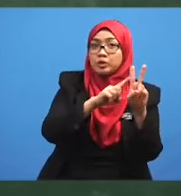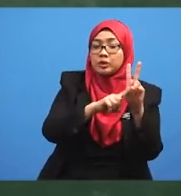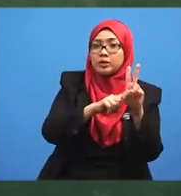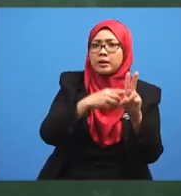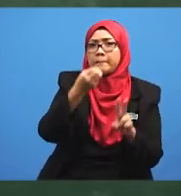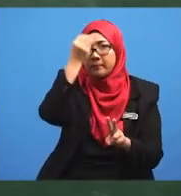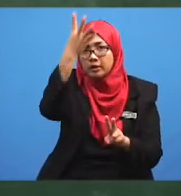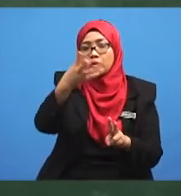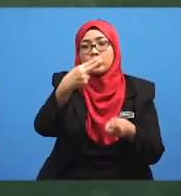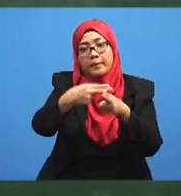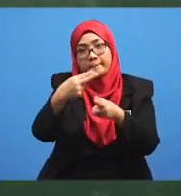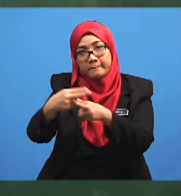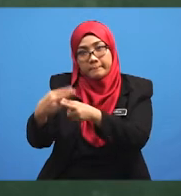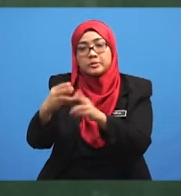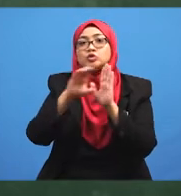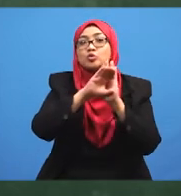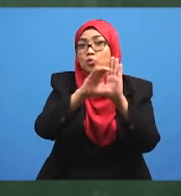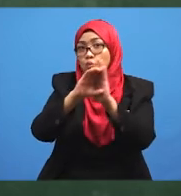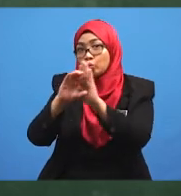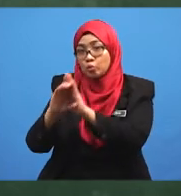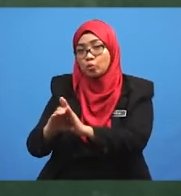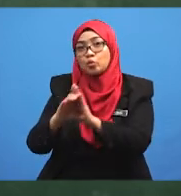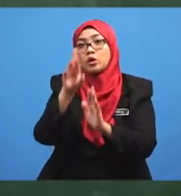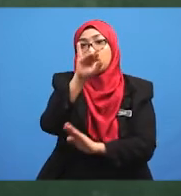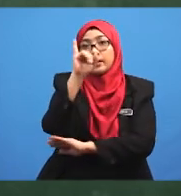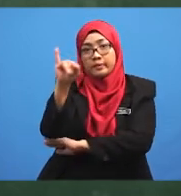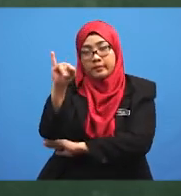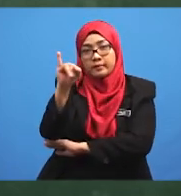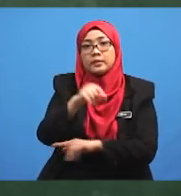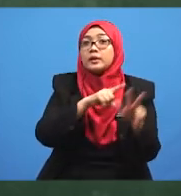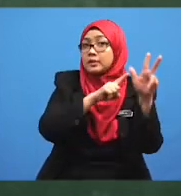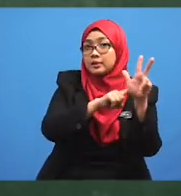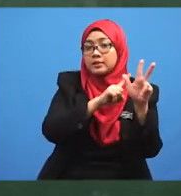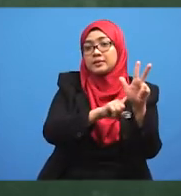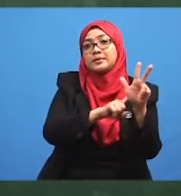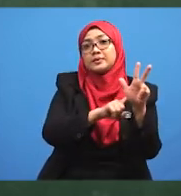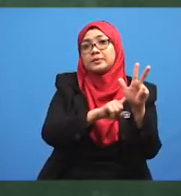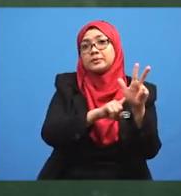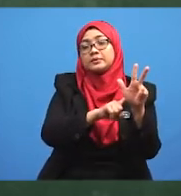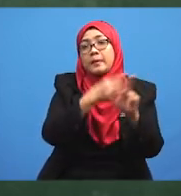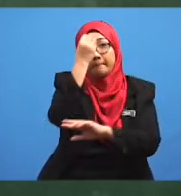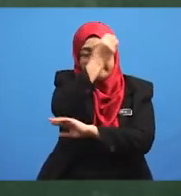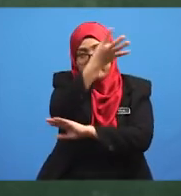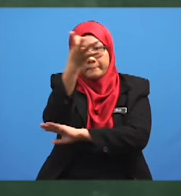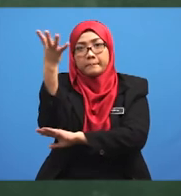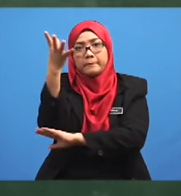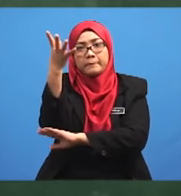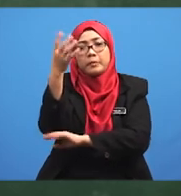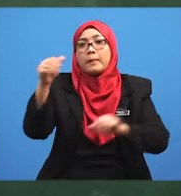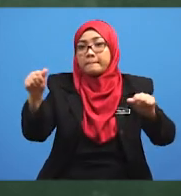menamakan contoh-contoh radioisotop. Dan yang terakhir,